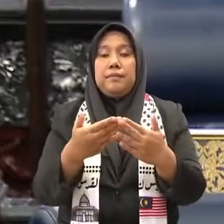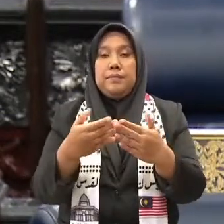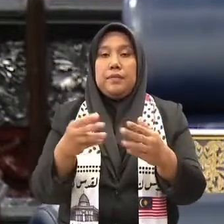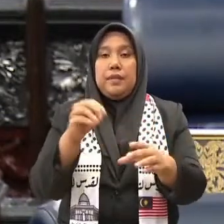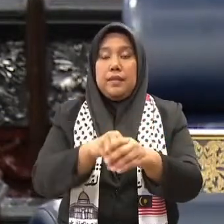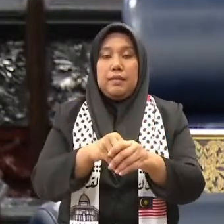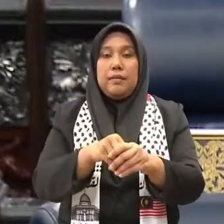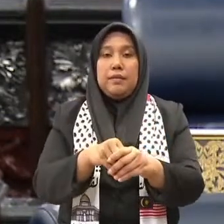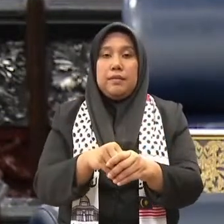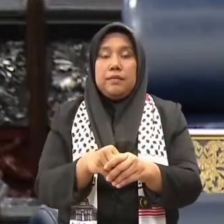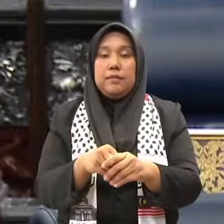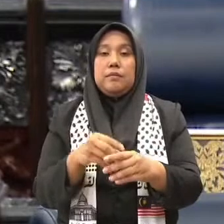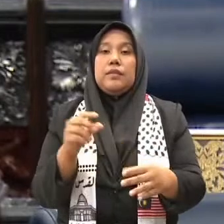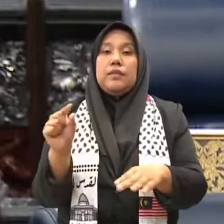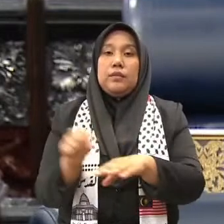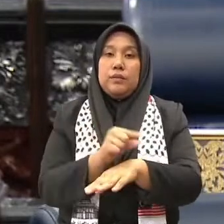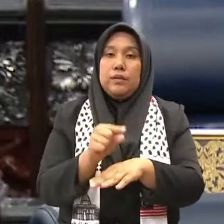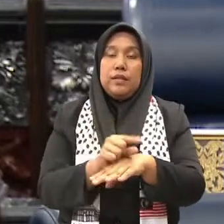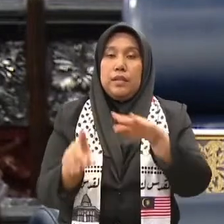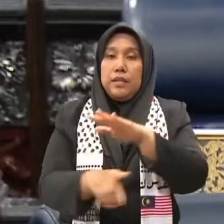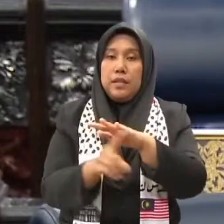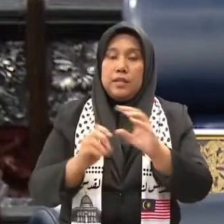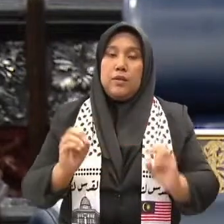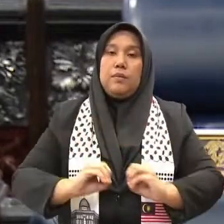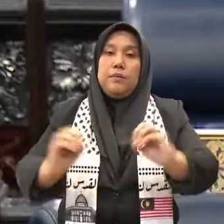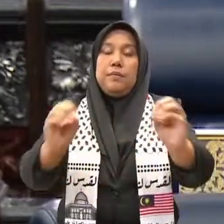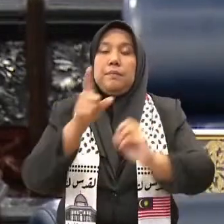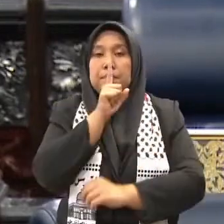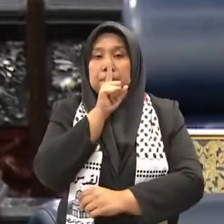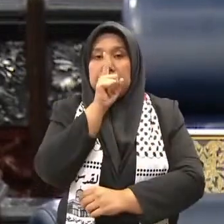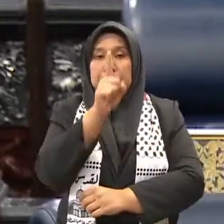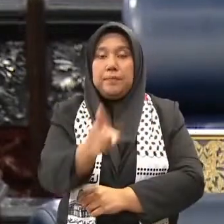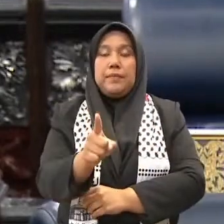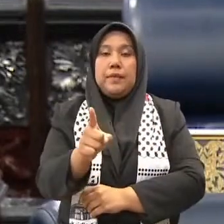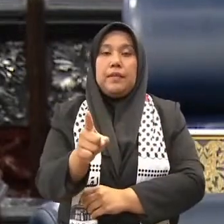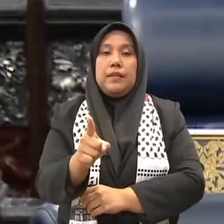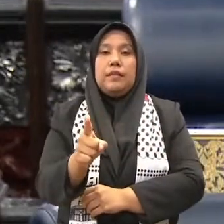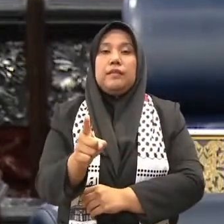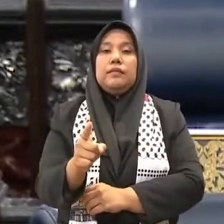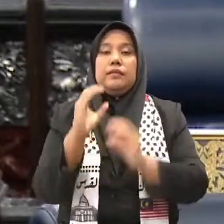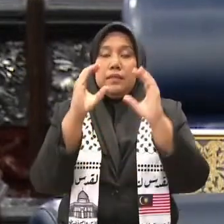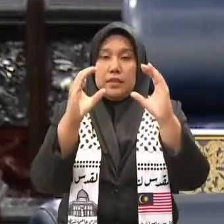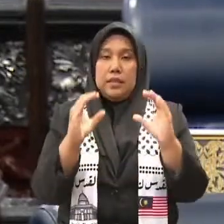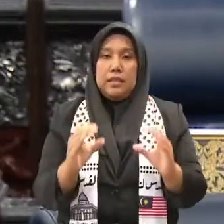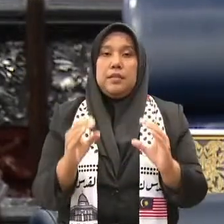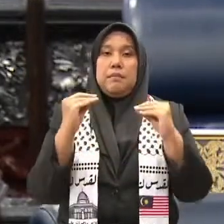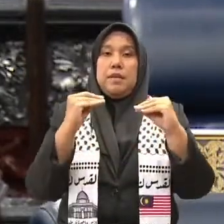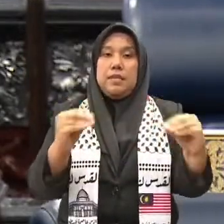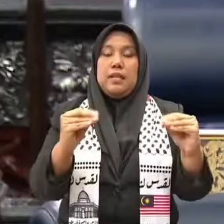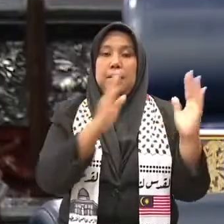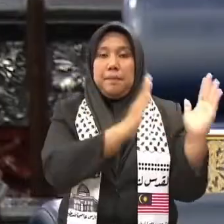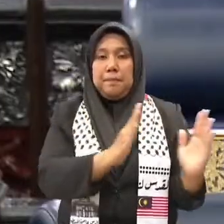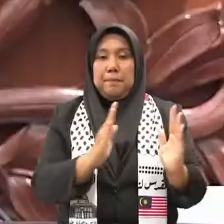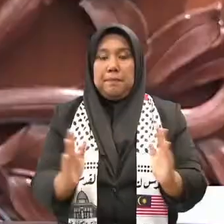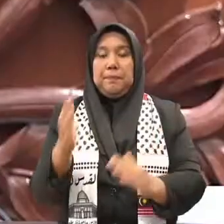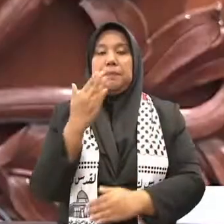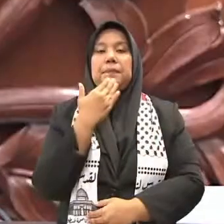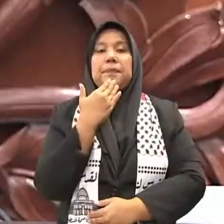menggunakan instrumen dasar operasinya bagi memastikan keadaan pasaran yang lebih teratur sekian terima